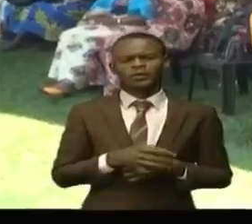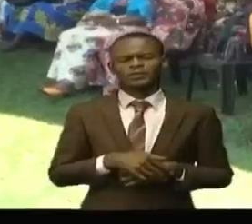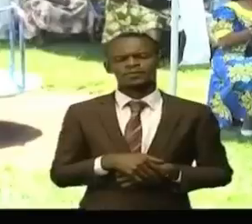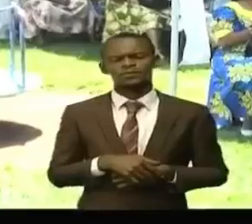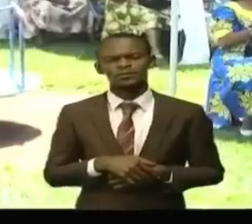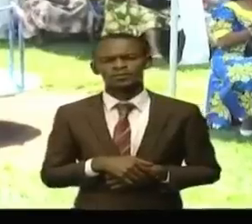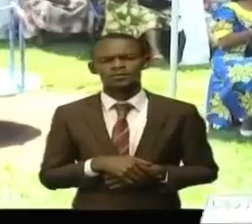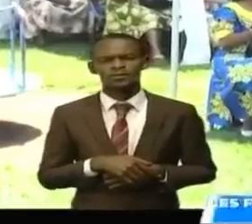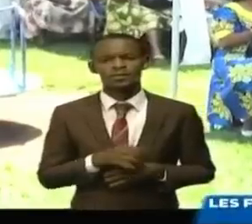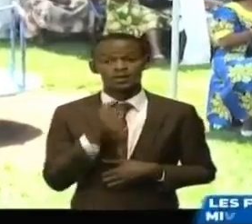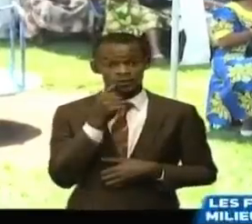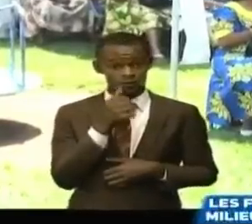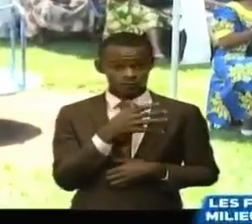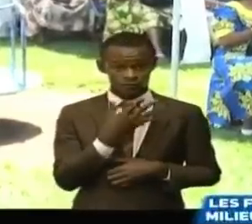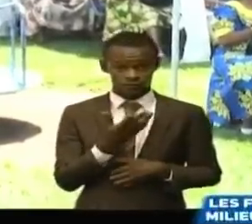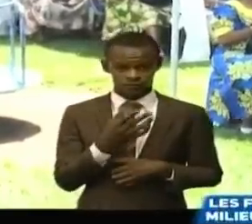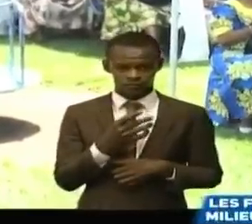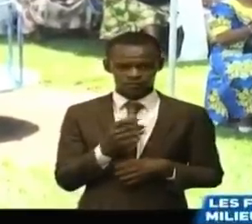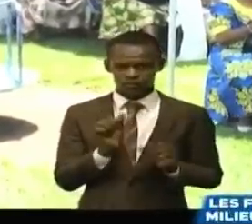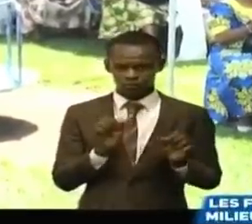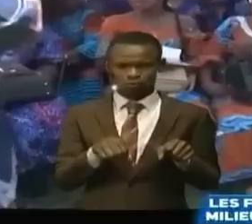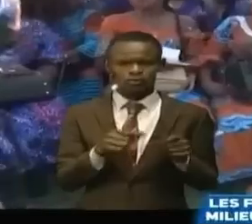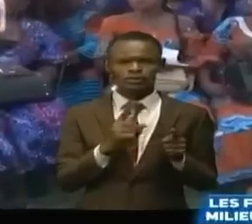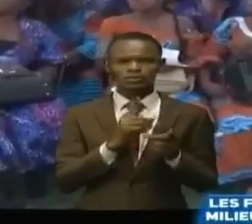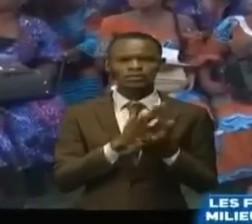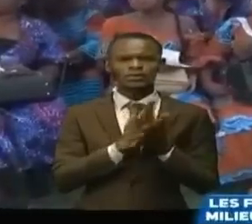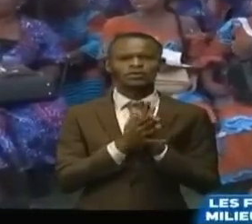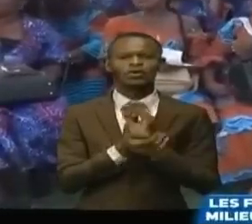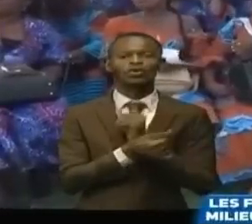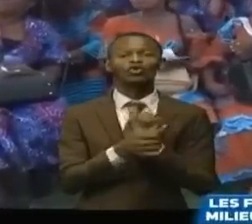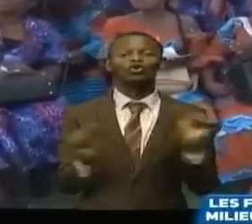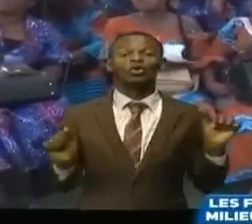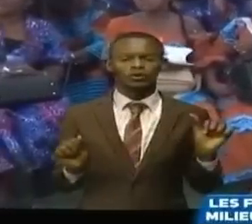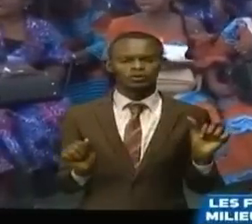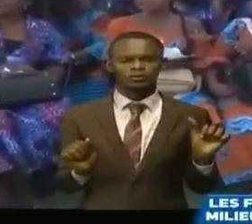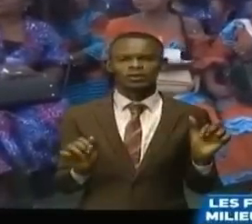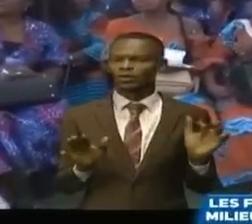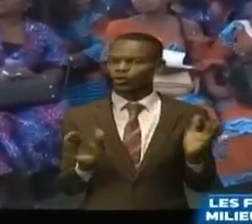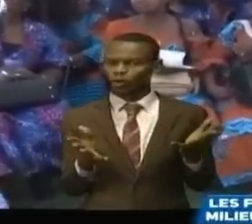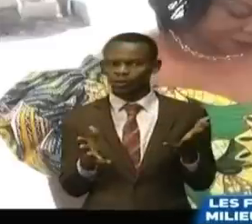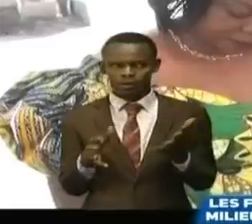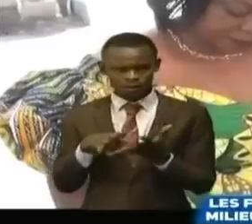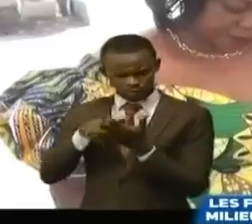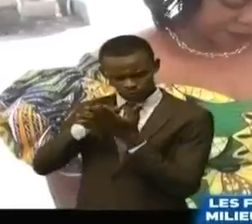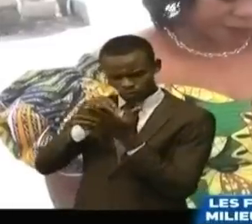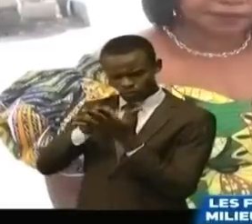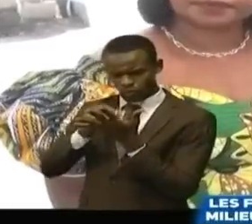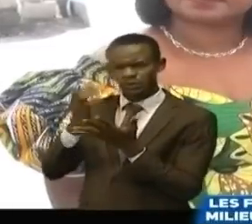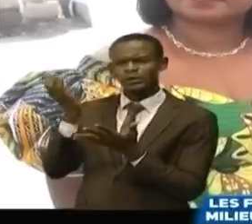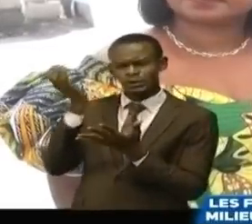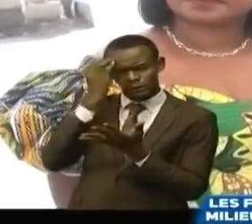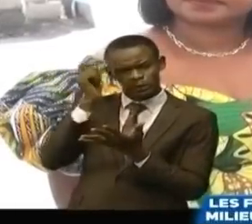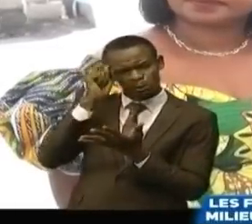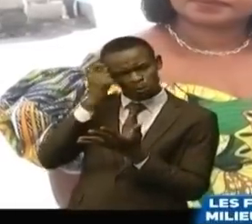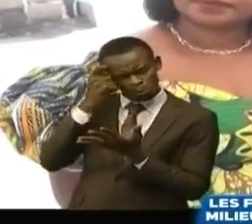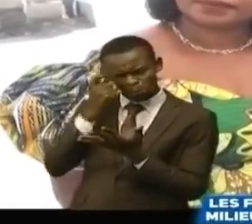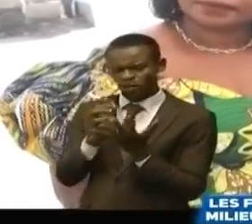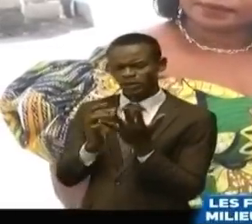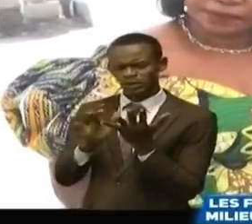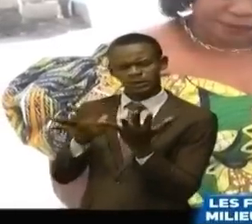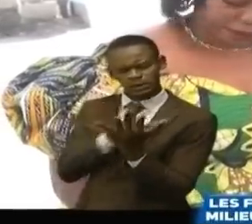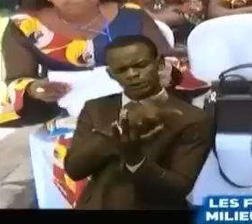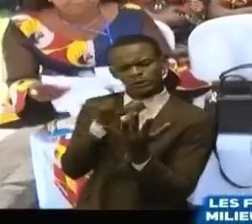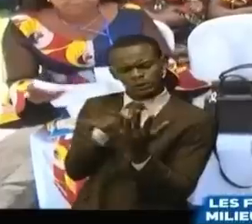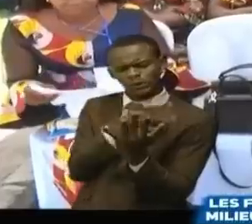L'autonomisation de la femme genrée en milieu familial et professionnel grâce aux outils, gadgets et solutions numériques et digitales